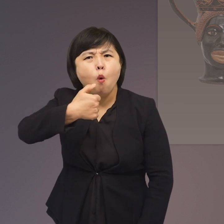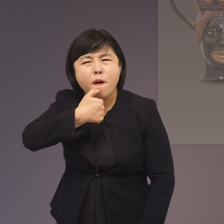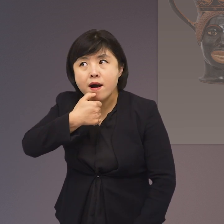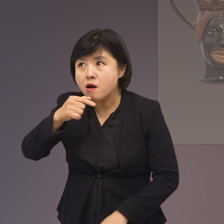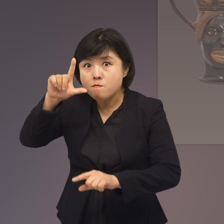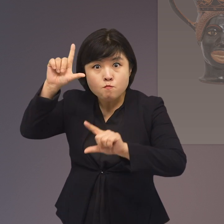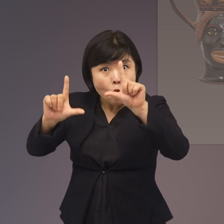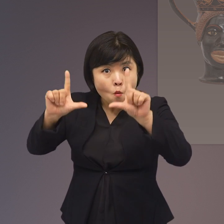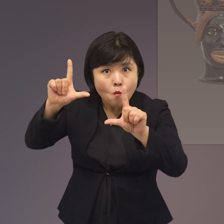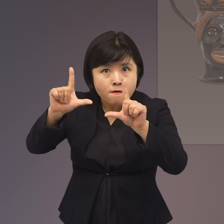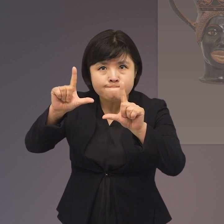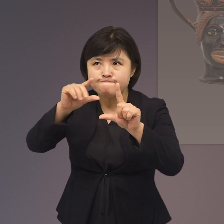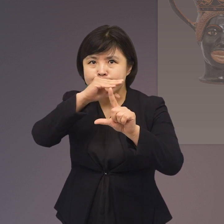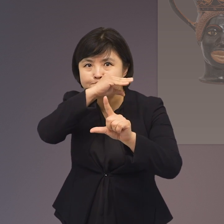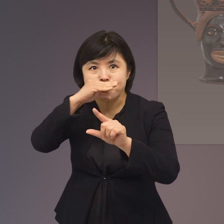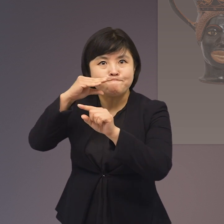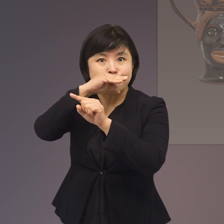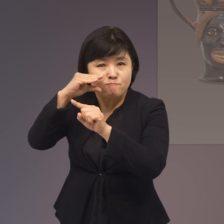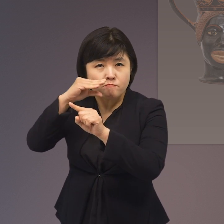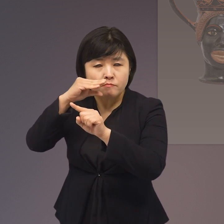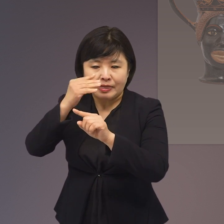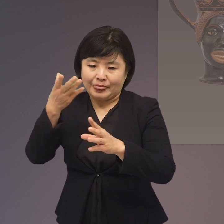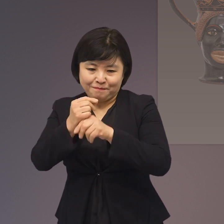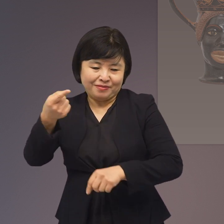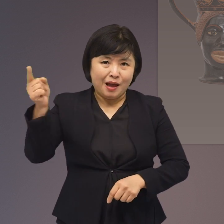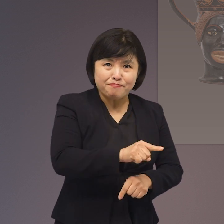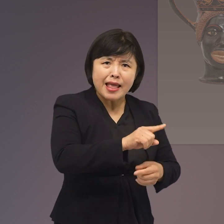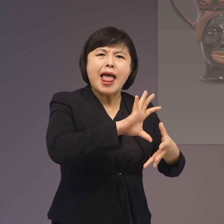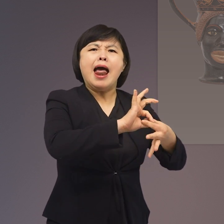전형적인 고대 로마 양식이죠.